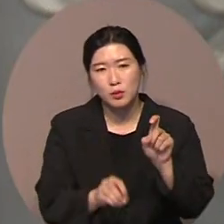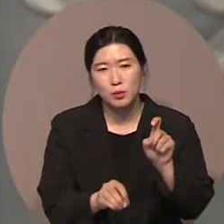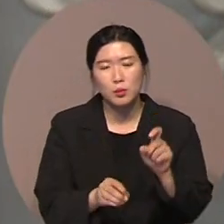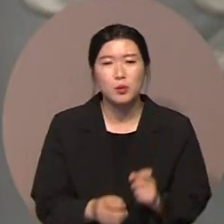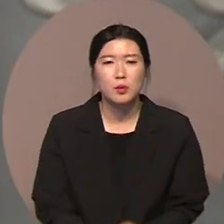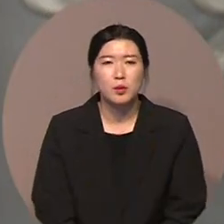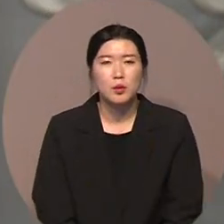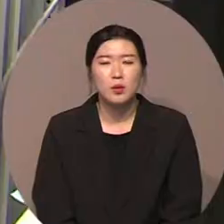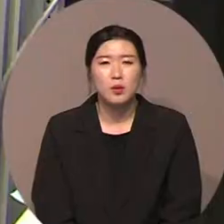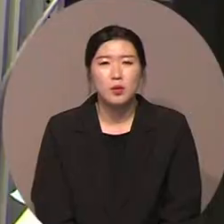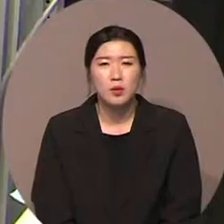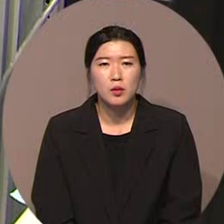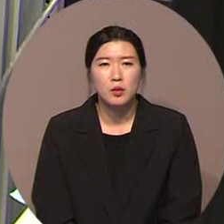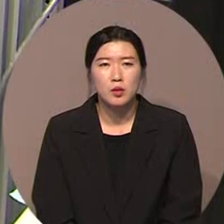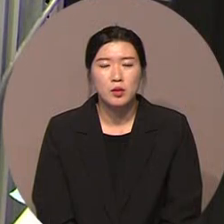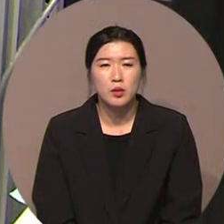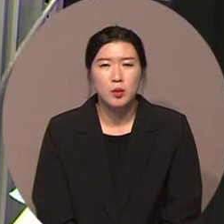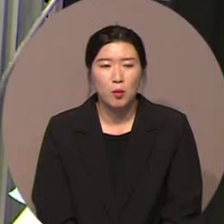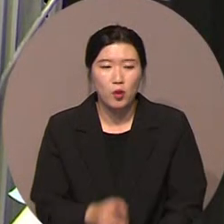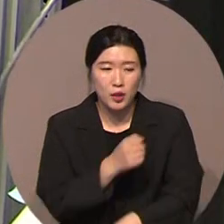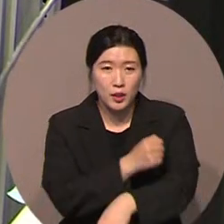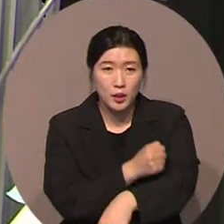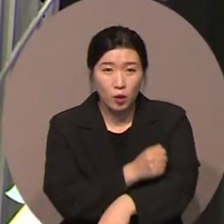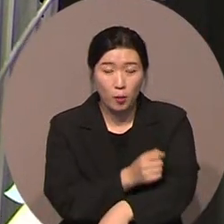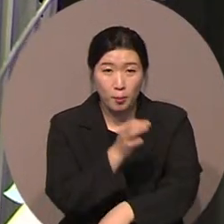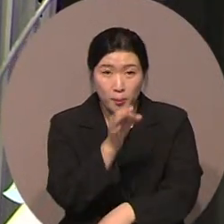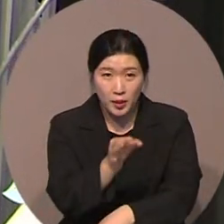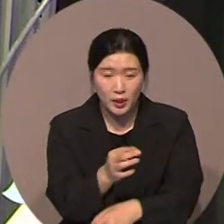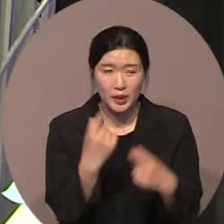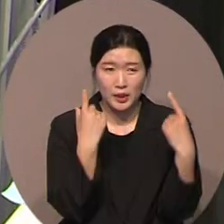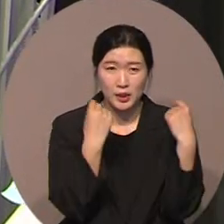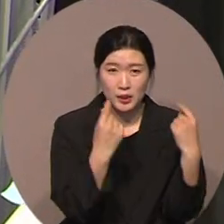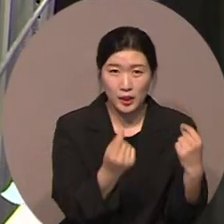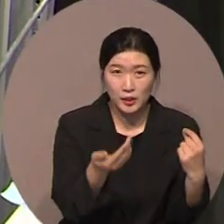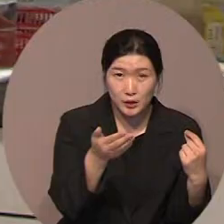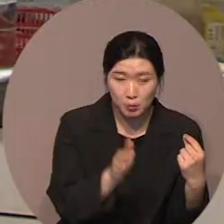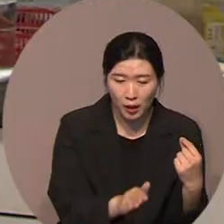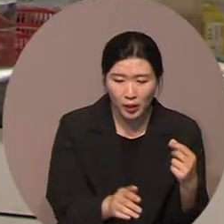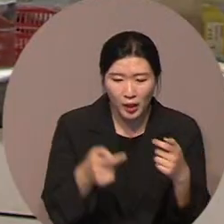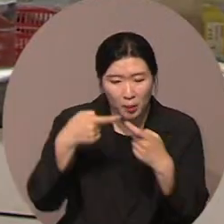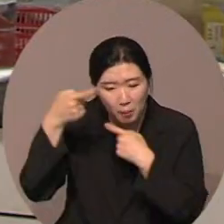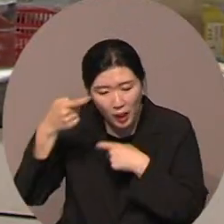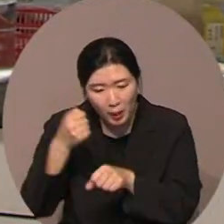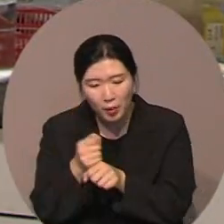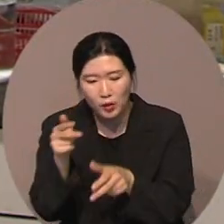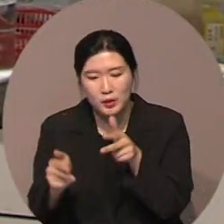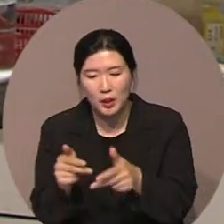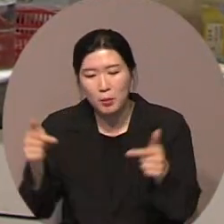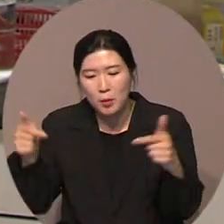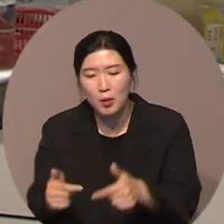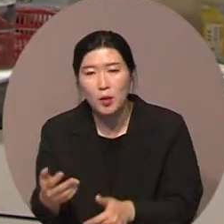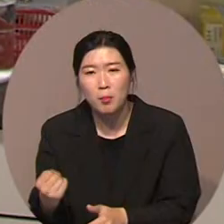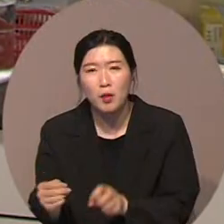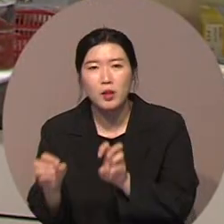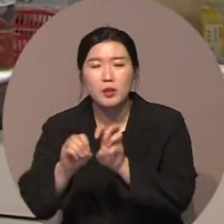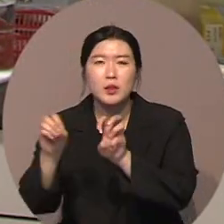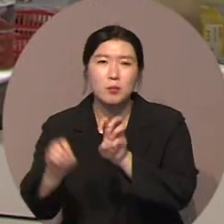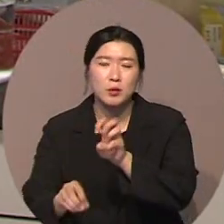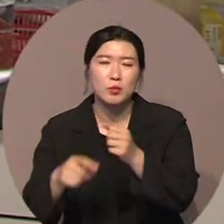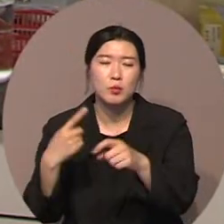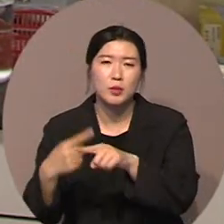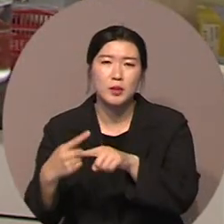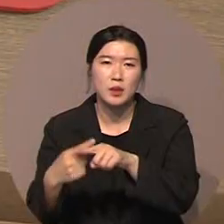줄어듭니다. 필수 인건비와 경상비는 예년 수준이라지만 주요 사업비는 30% 안팎